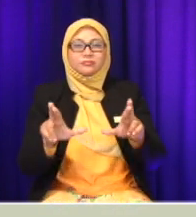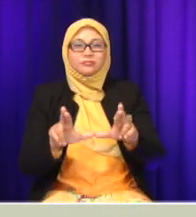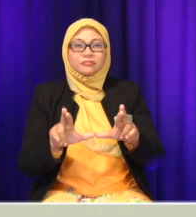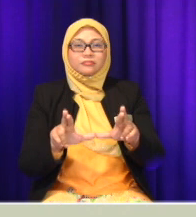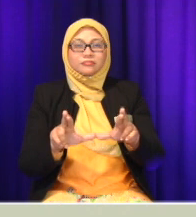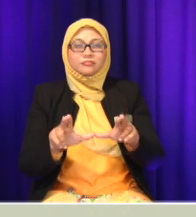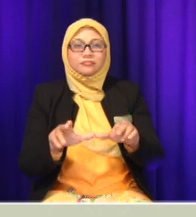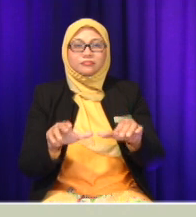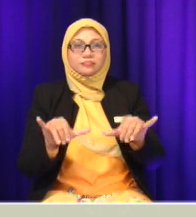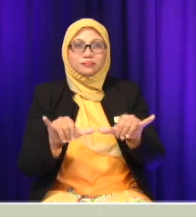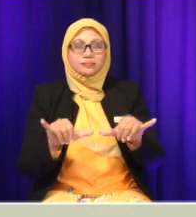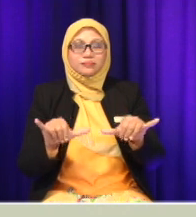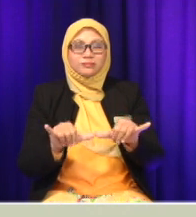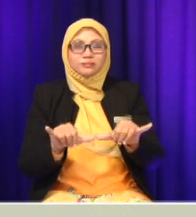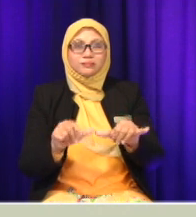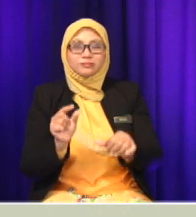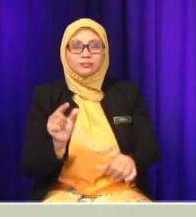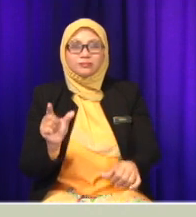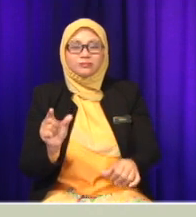kbalan GB